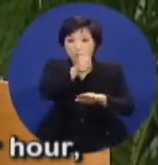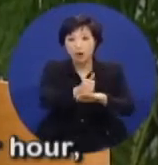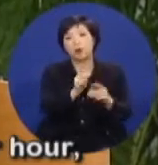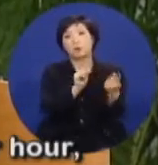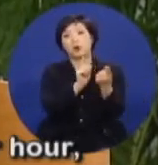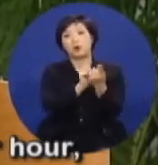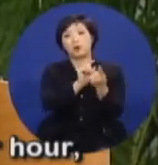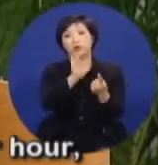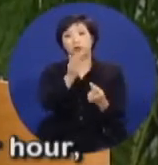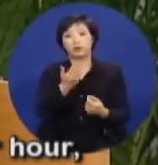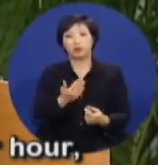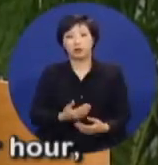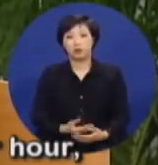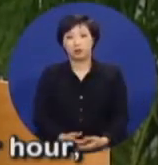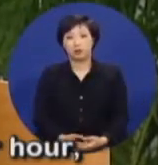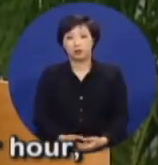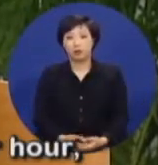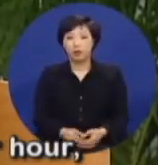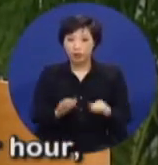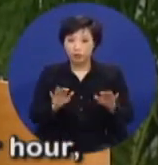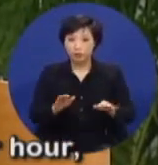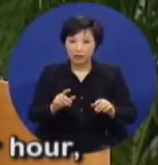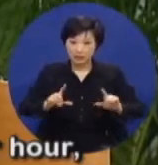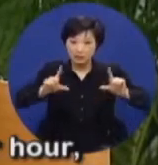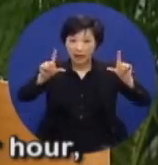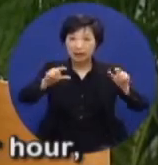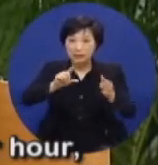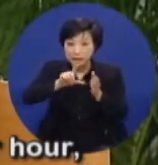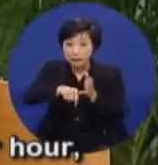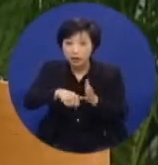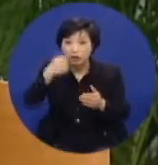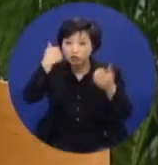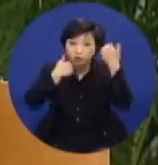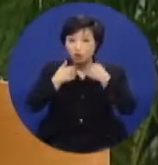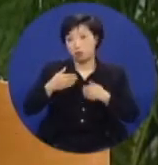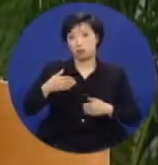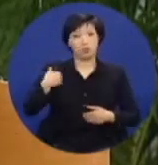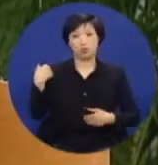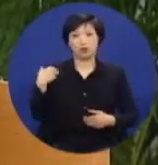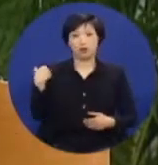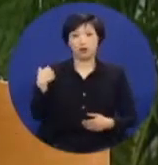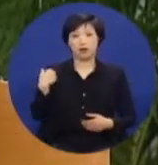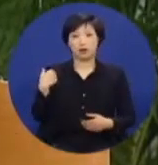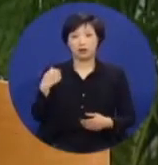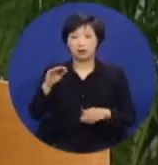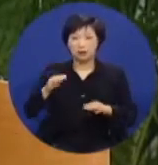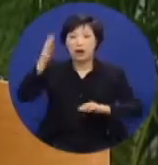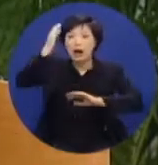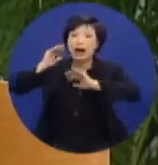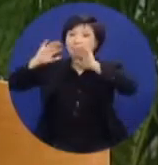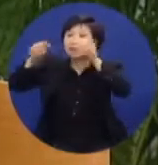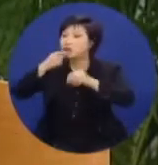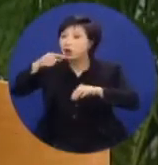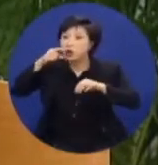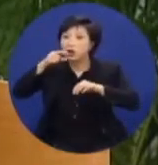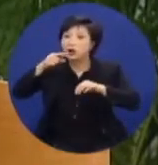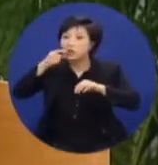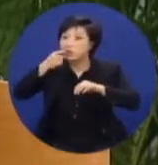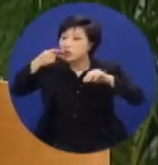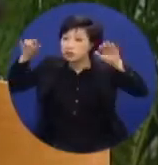온다고 있습니다 그러나 그 날과 그 때는 아무도 모르는 아니 하늘의 천사들도 아들도